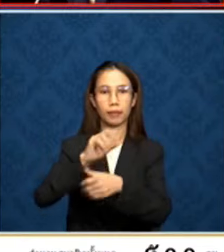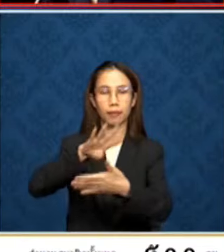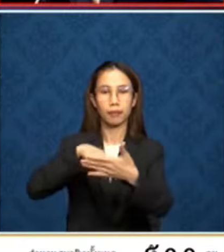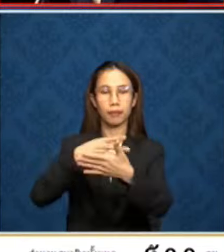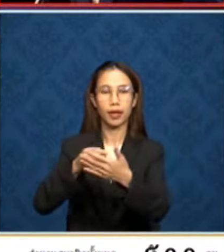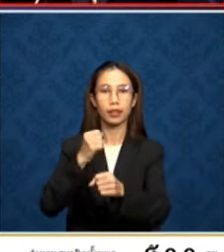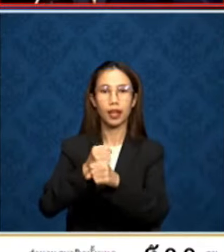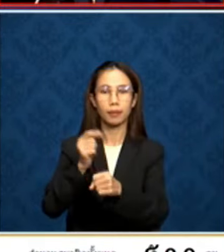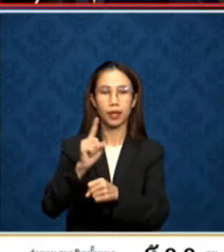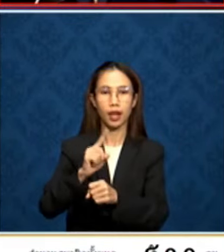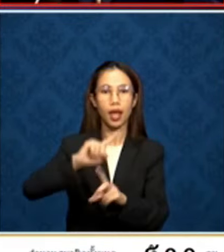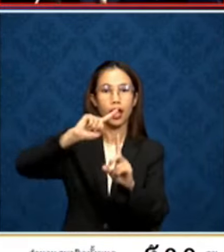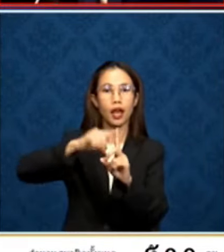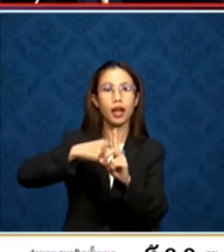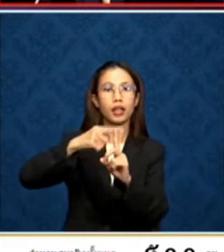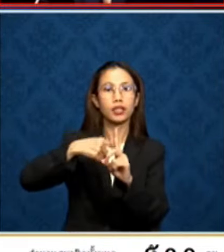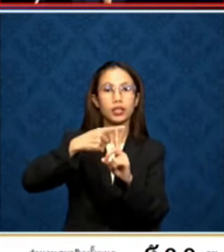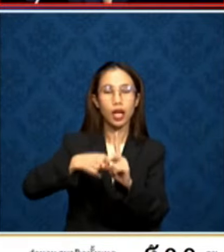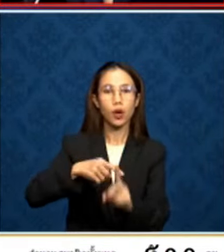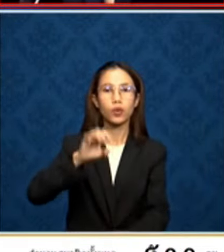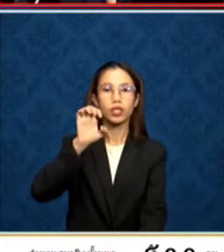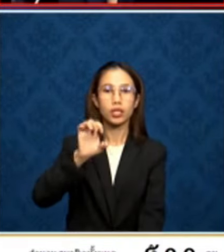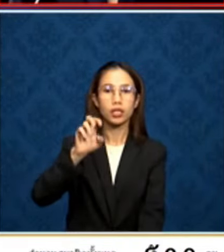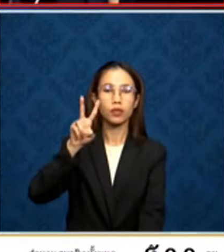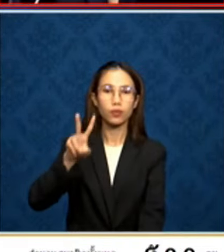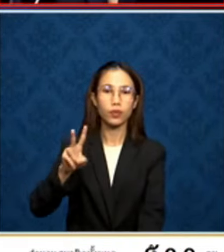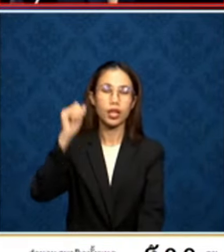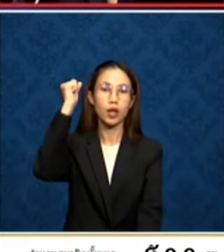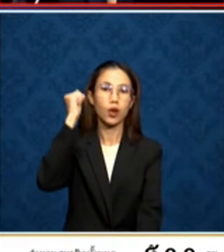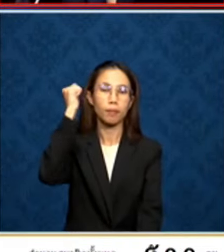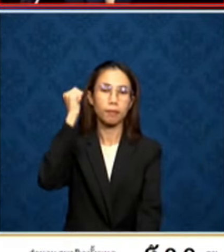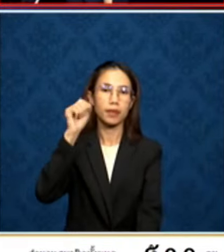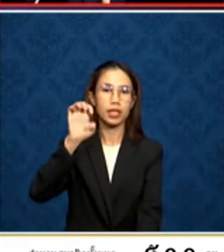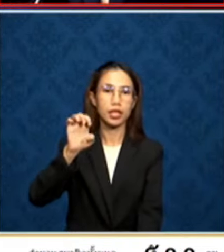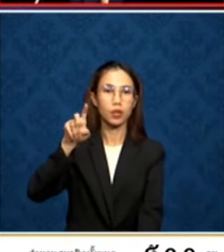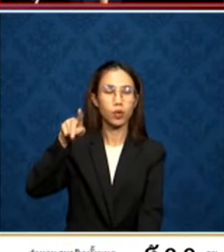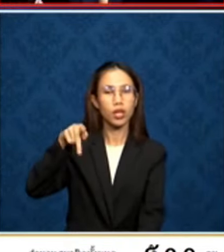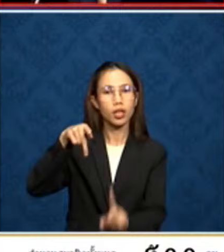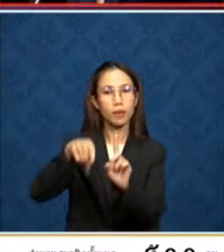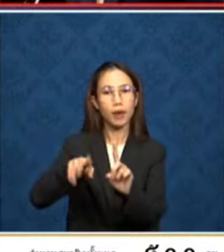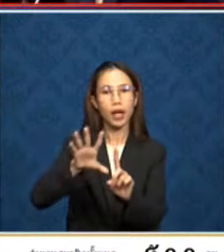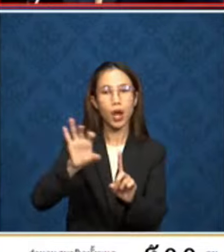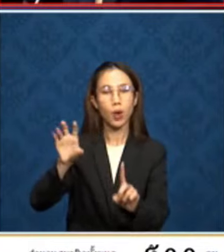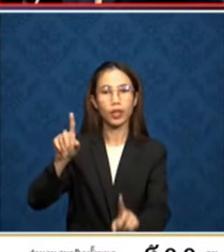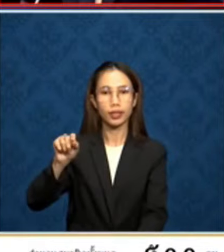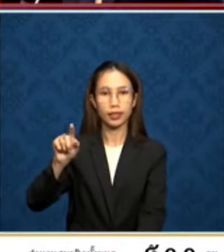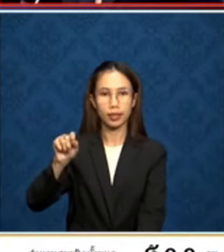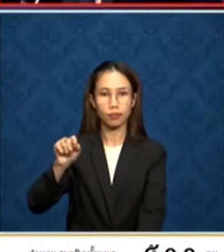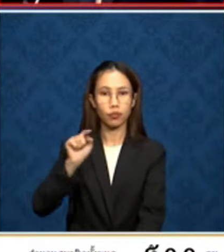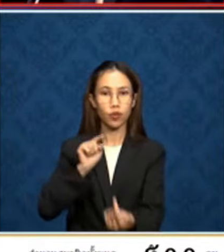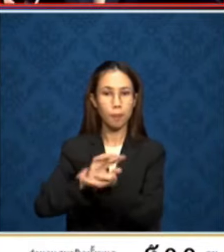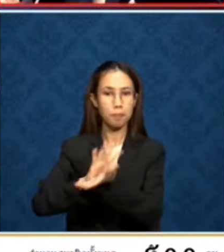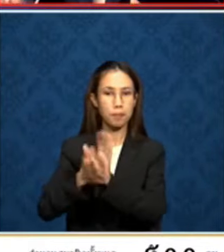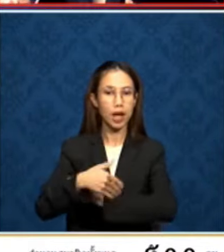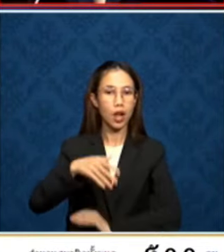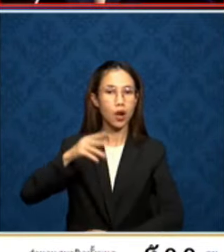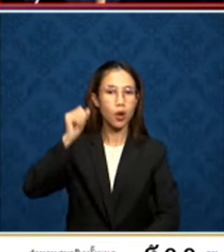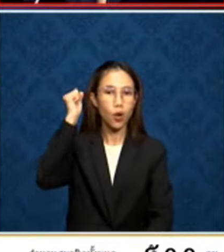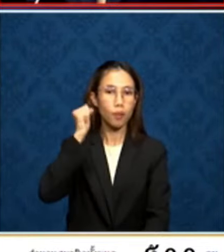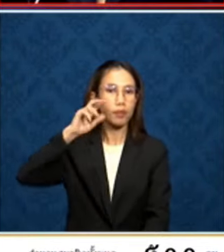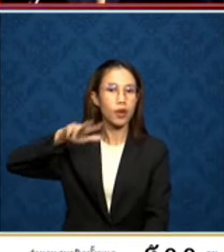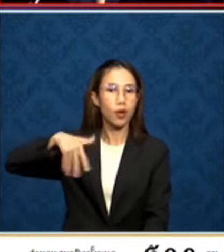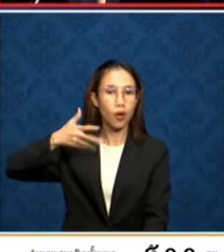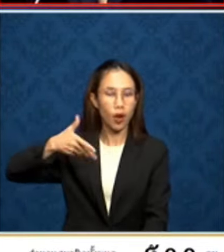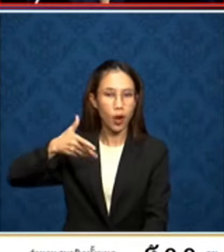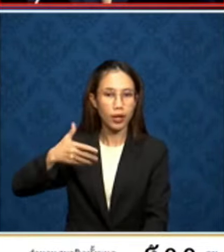เช่ารถโดยสาร EV buจำนวน 1,2คันแทนรถเมล์ร้อนแล้วก็มีการเพิ่มเส้น